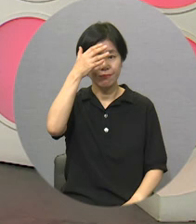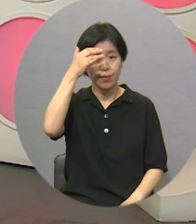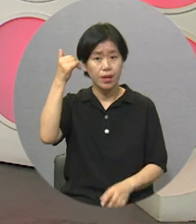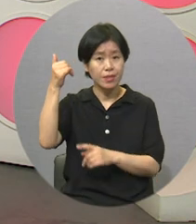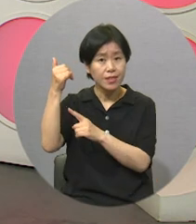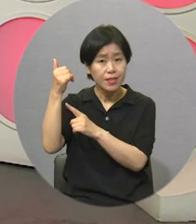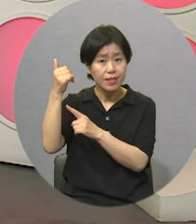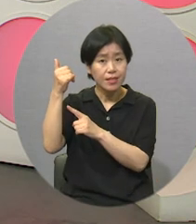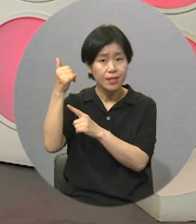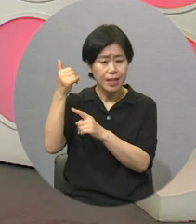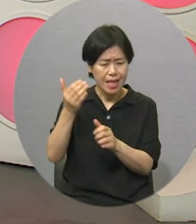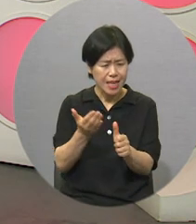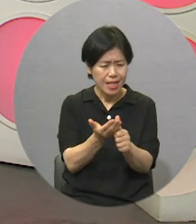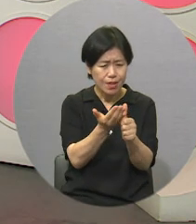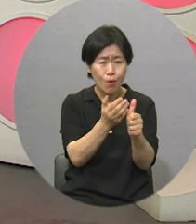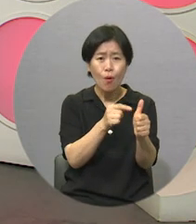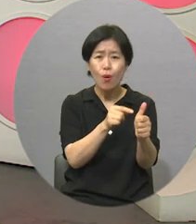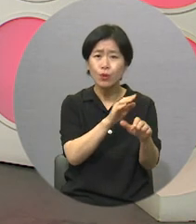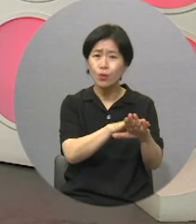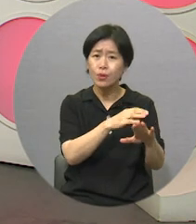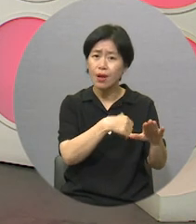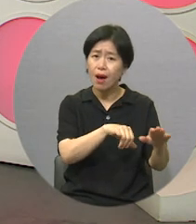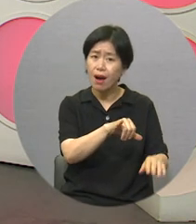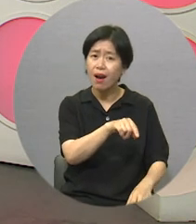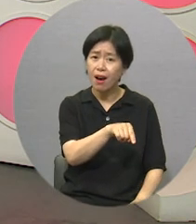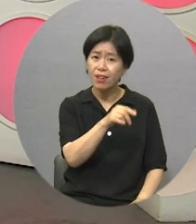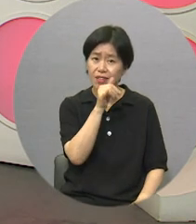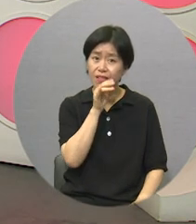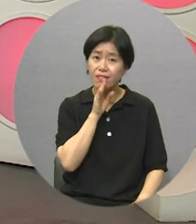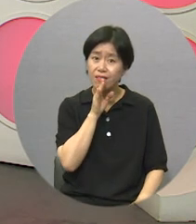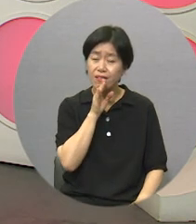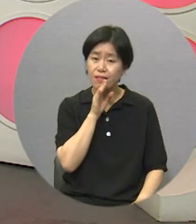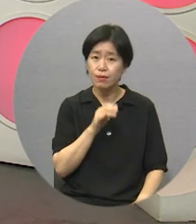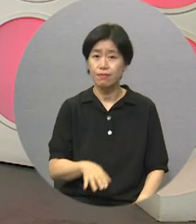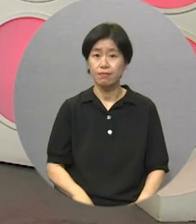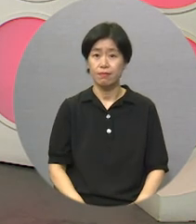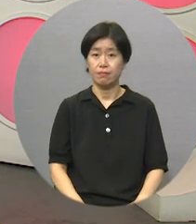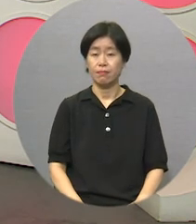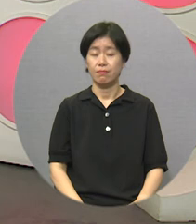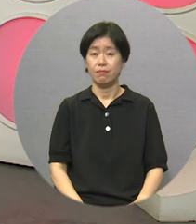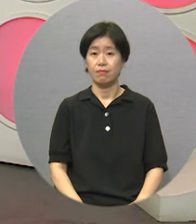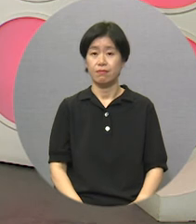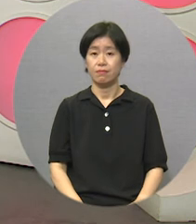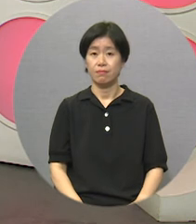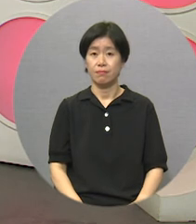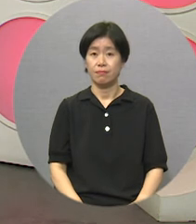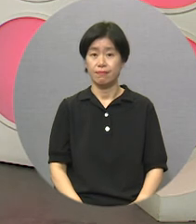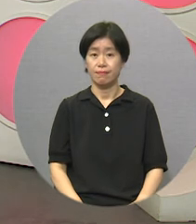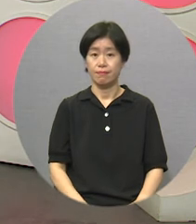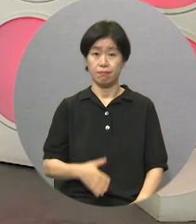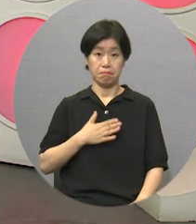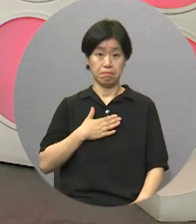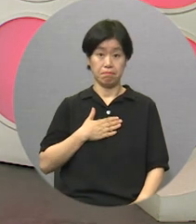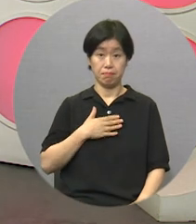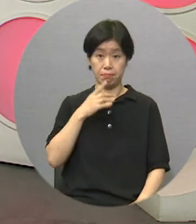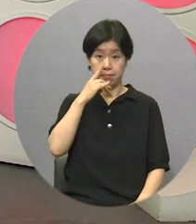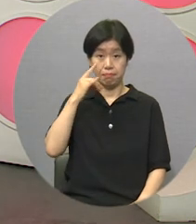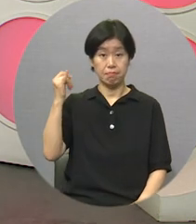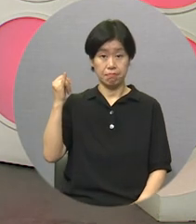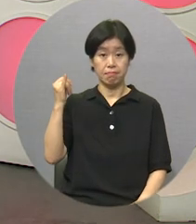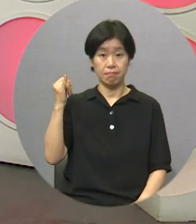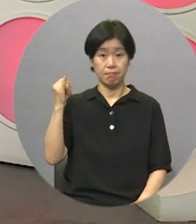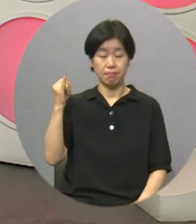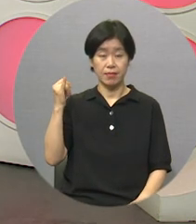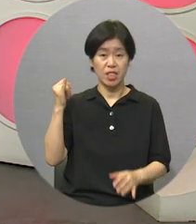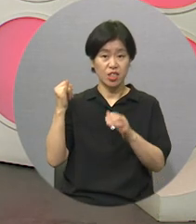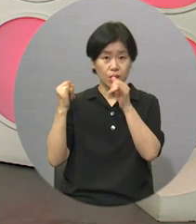할아버지 손에서 큰 친구들이 어떤가요? 누구, 부모님 잘 계시고 아, 하셨나요? 그렇죠. 저희는 이제 어머님이 계신데 네. 이